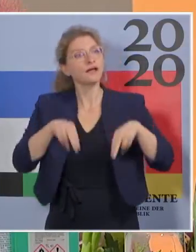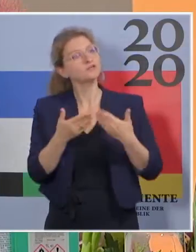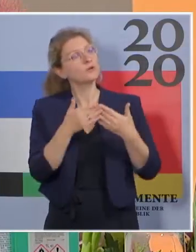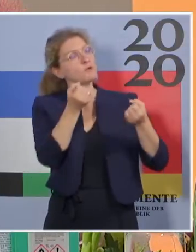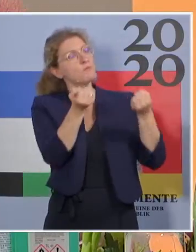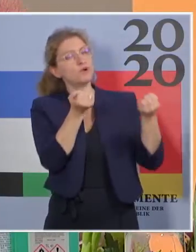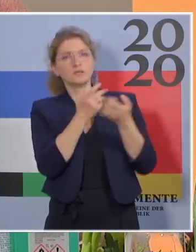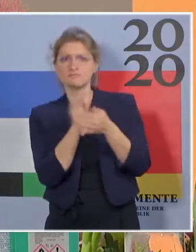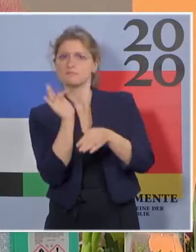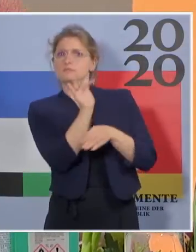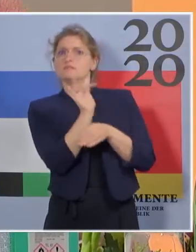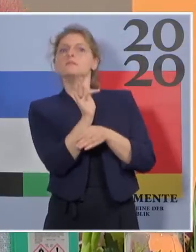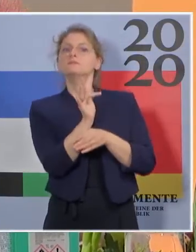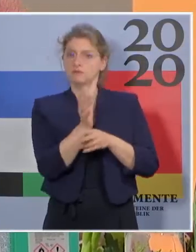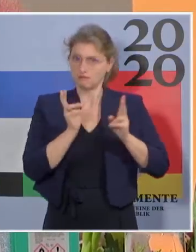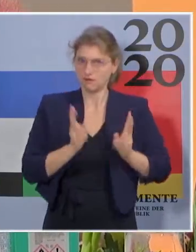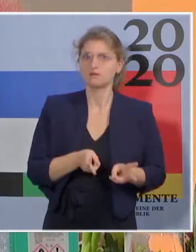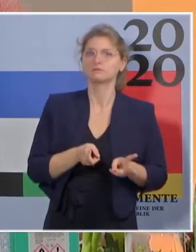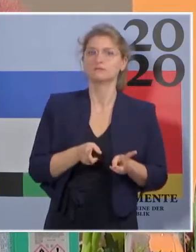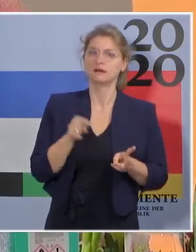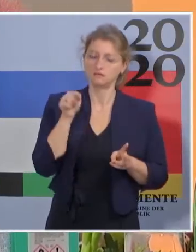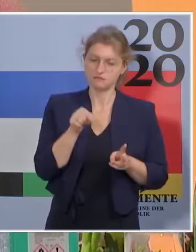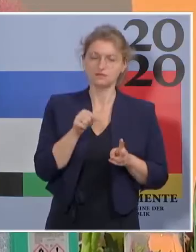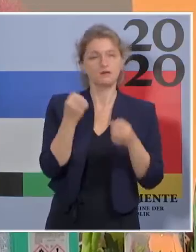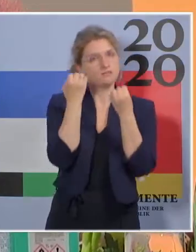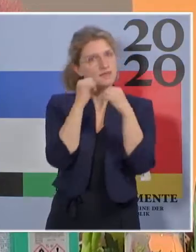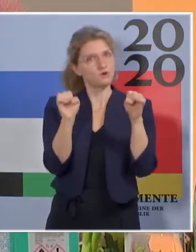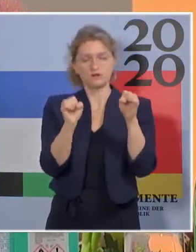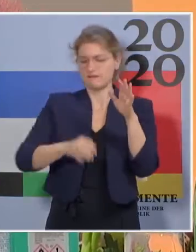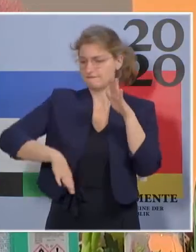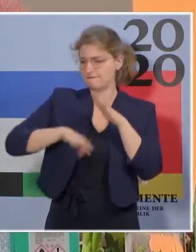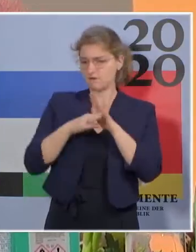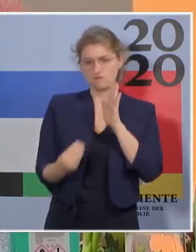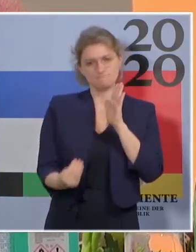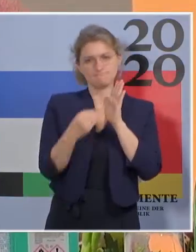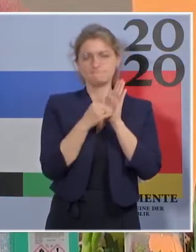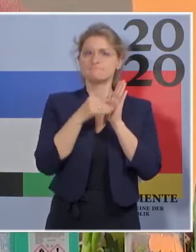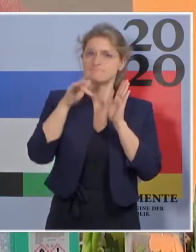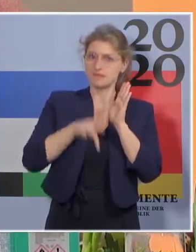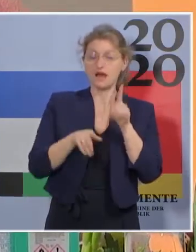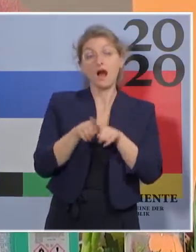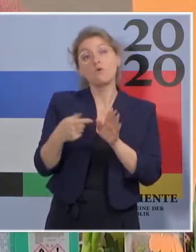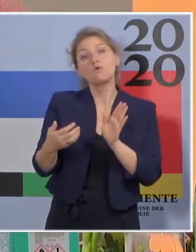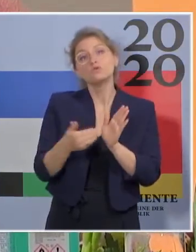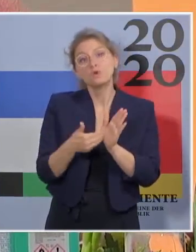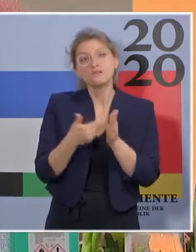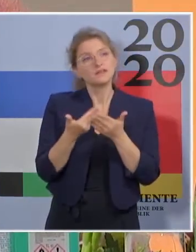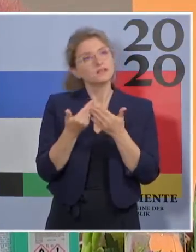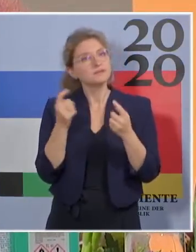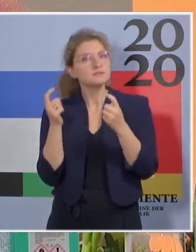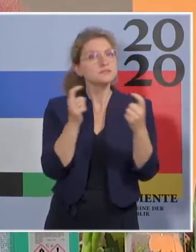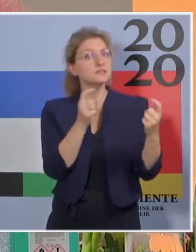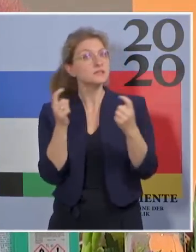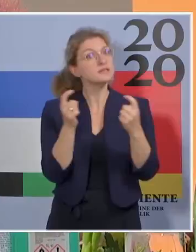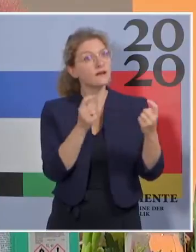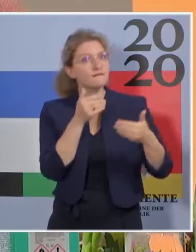üben, steht zweifellos in einer Demokratie vorne und ist auch notwendig, um den Diskurs